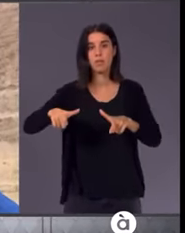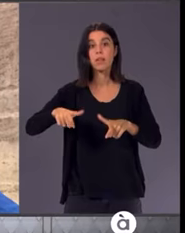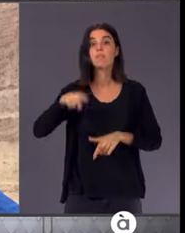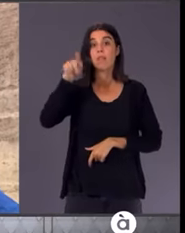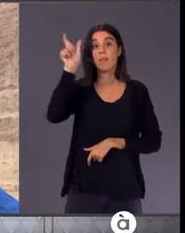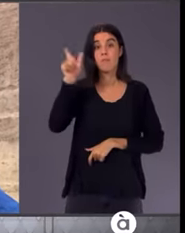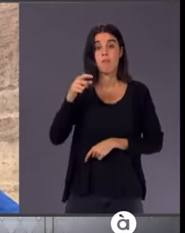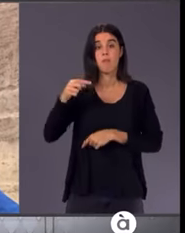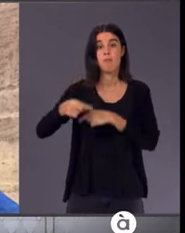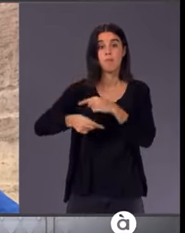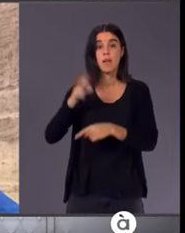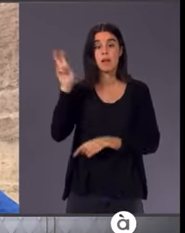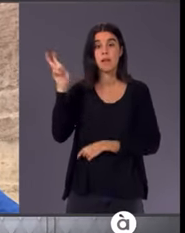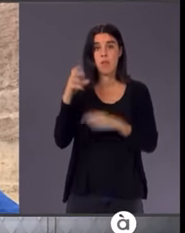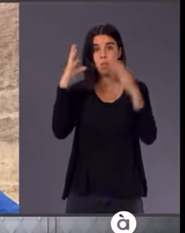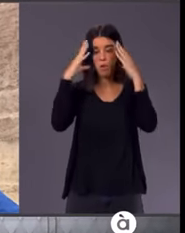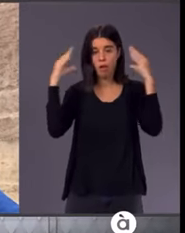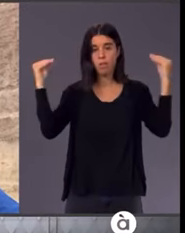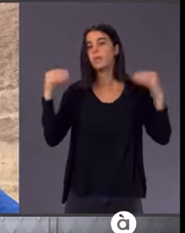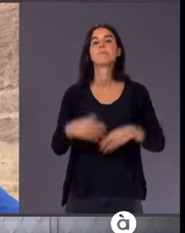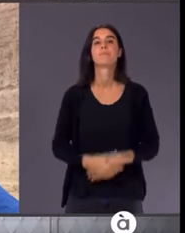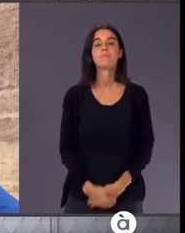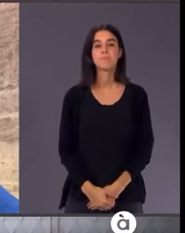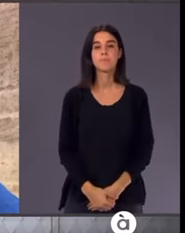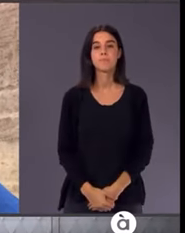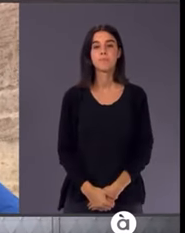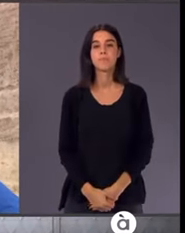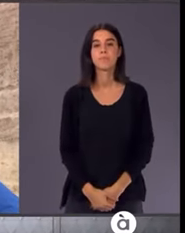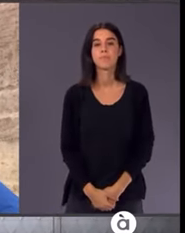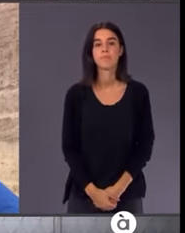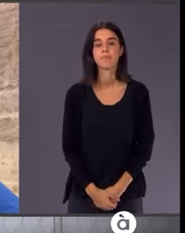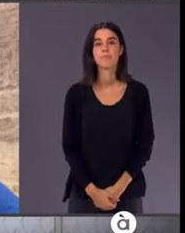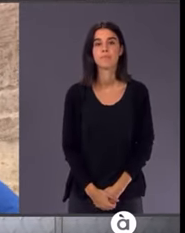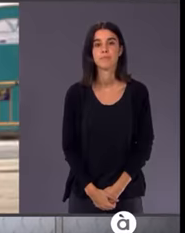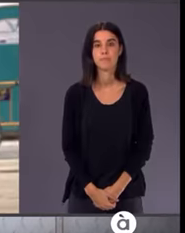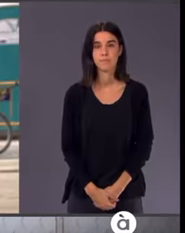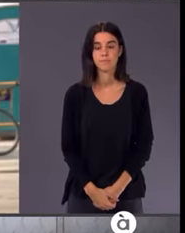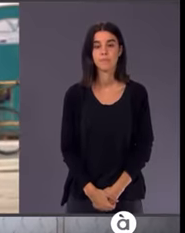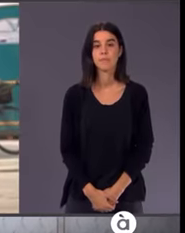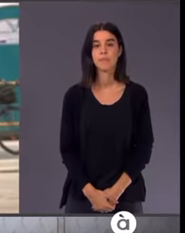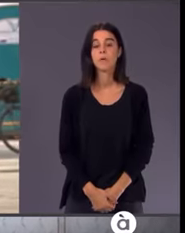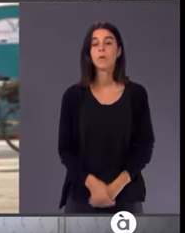list. We decided, despite COVID, to test and come here. A poc, el turisme